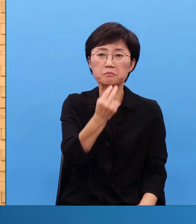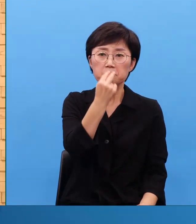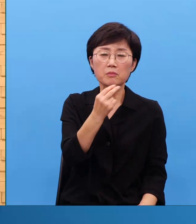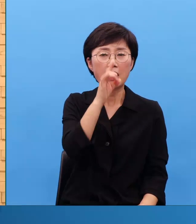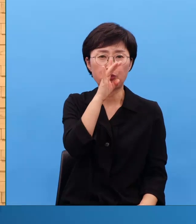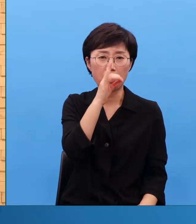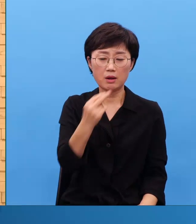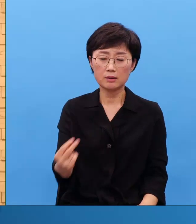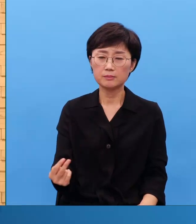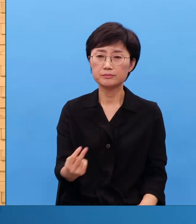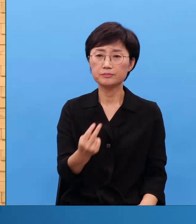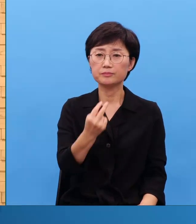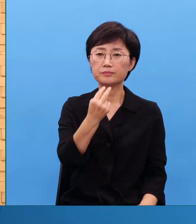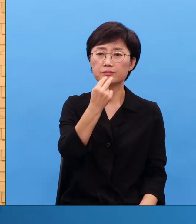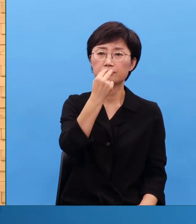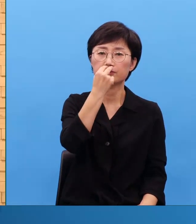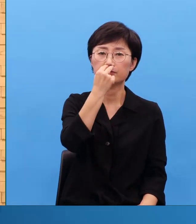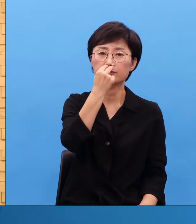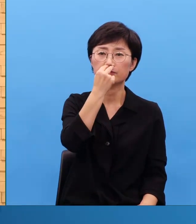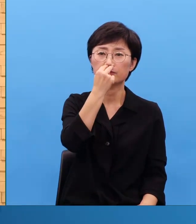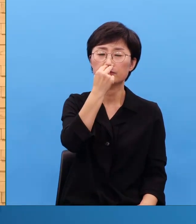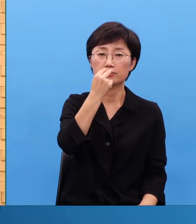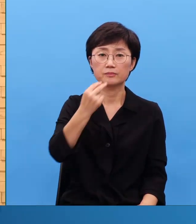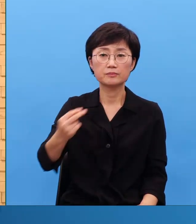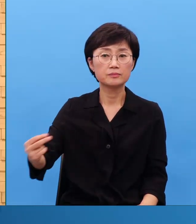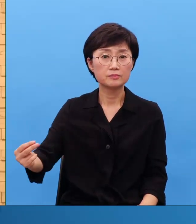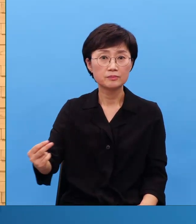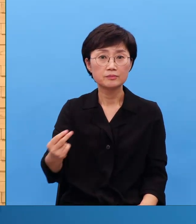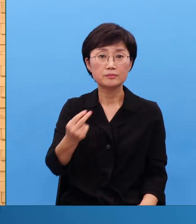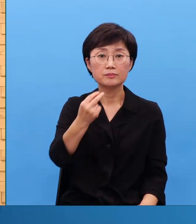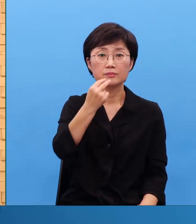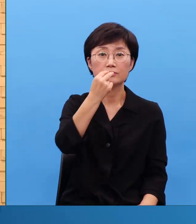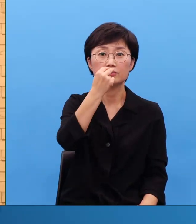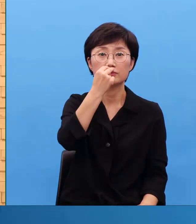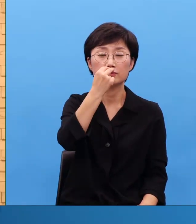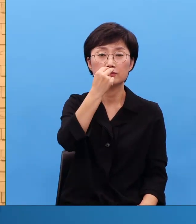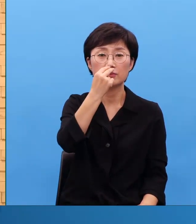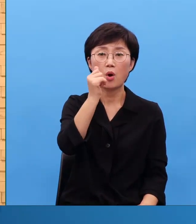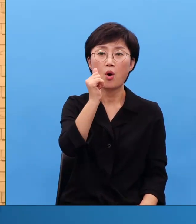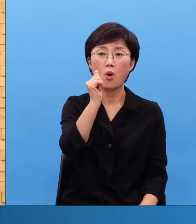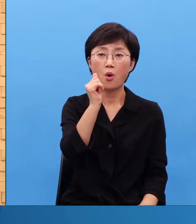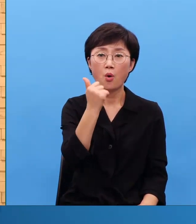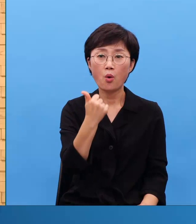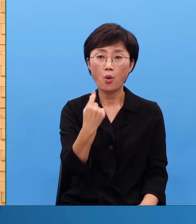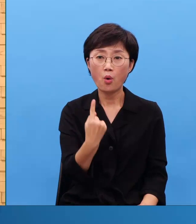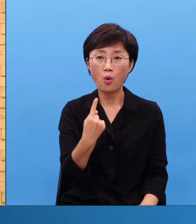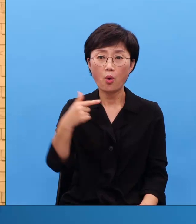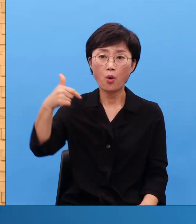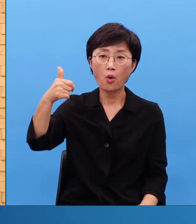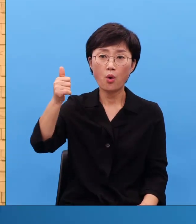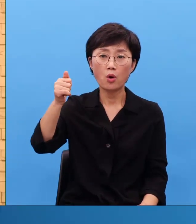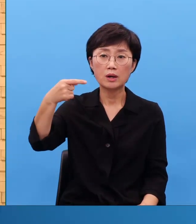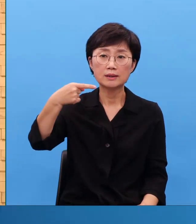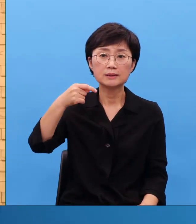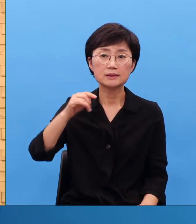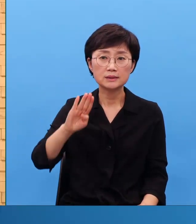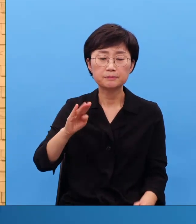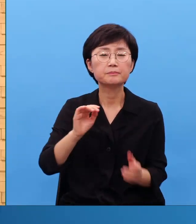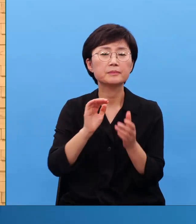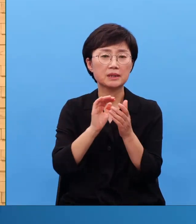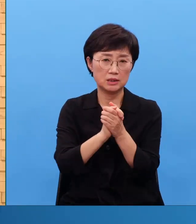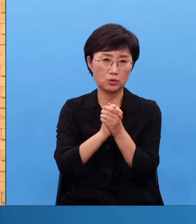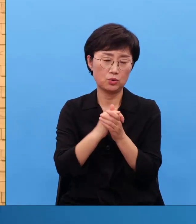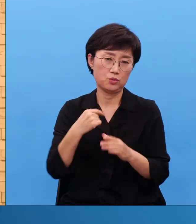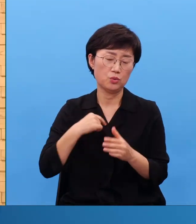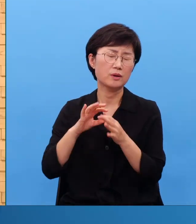manage my 그럼 health, 여러분이 언제 암 걸릴지 몰라요. I really had that long, deep breathing. 누구나 그래 가겠지만 그래도 And so, everybody